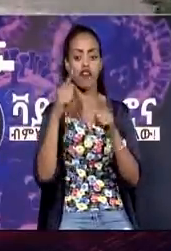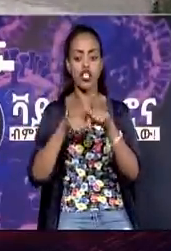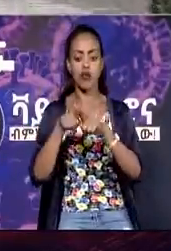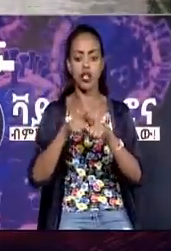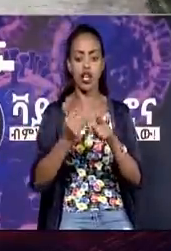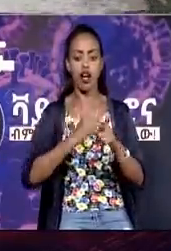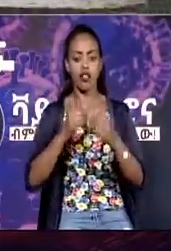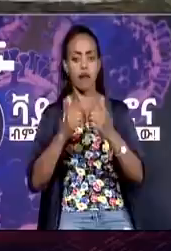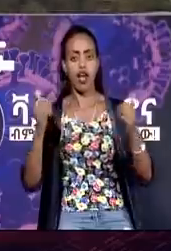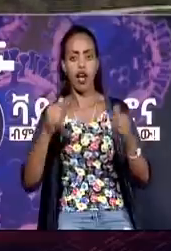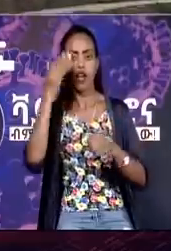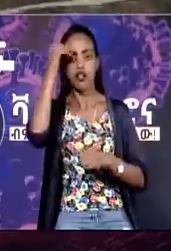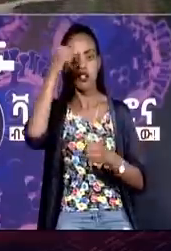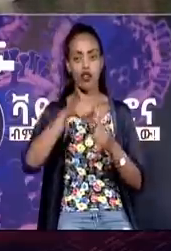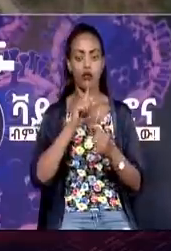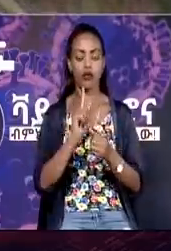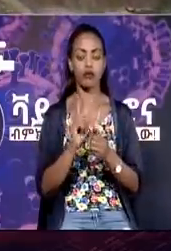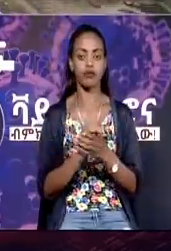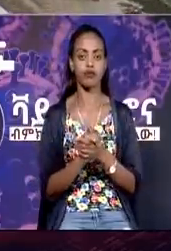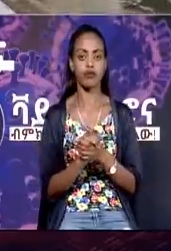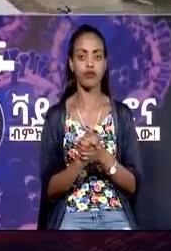ዓርሳ ምርሓቓ ዝዝከር እዩ።